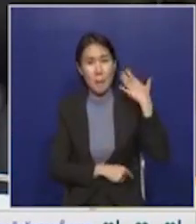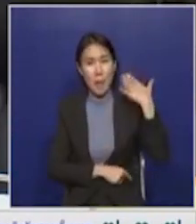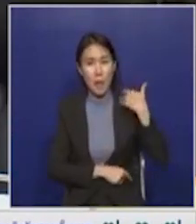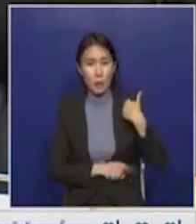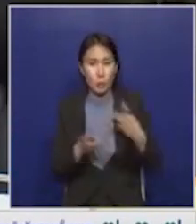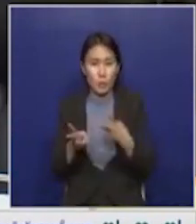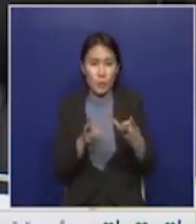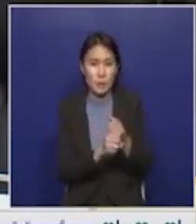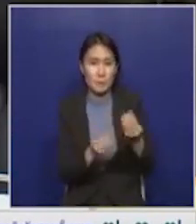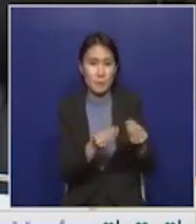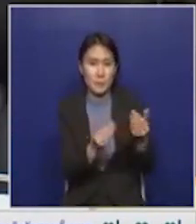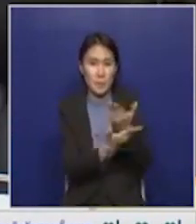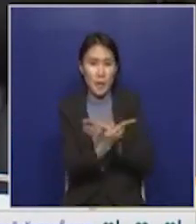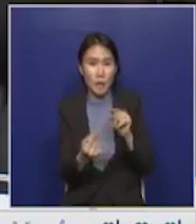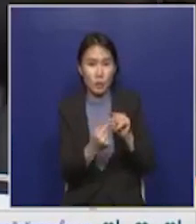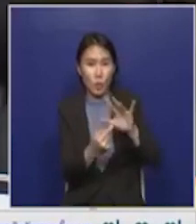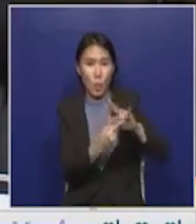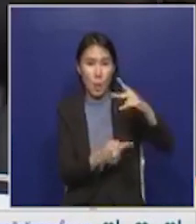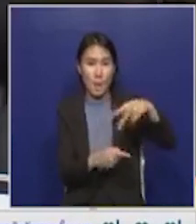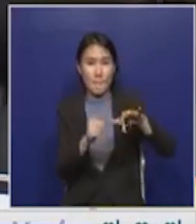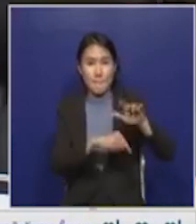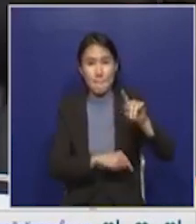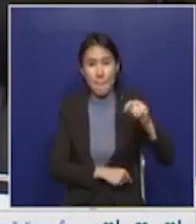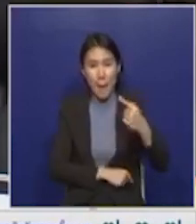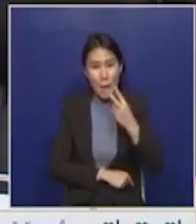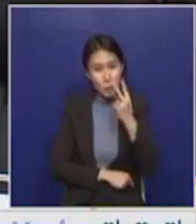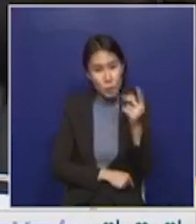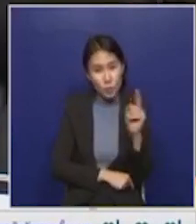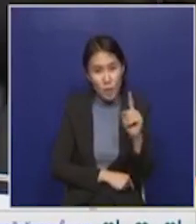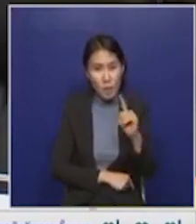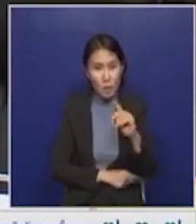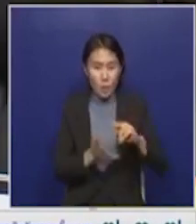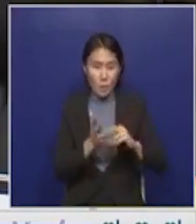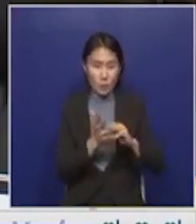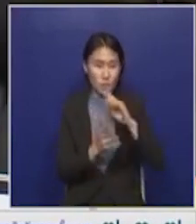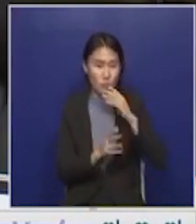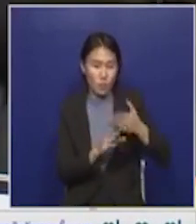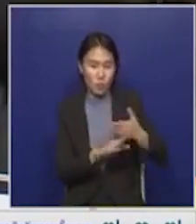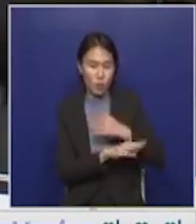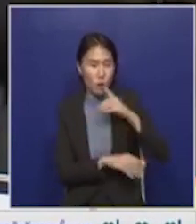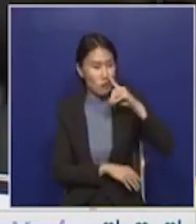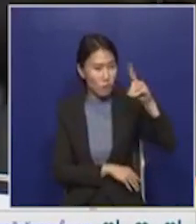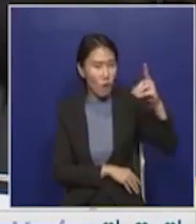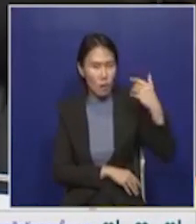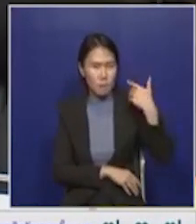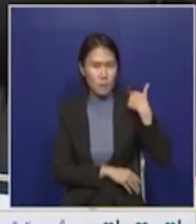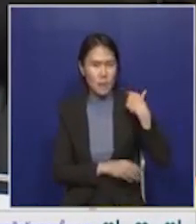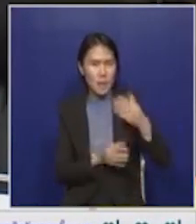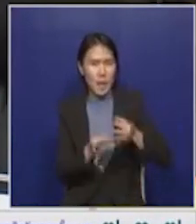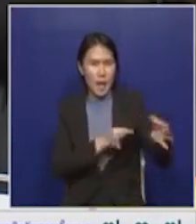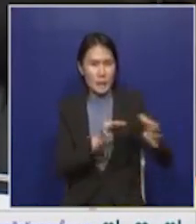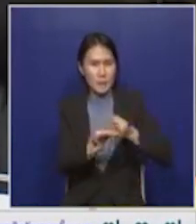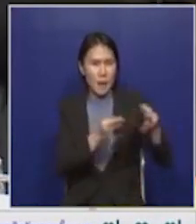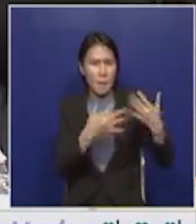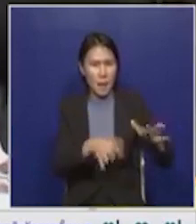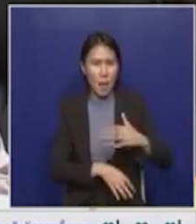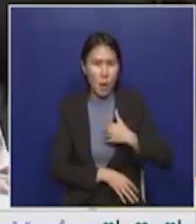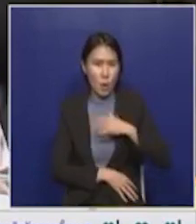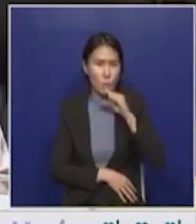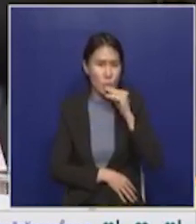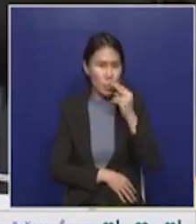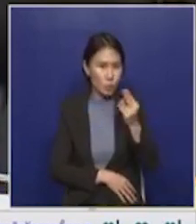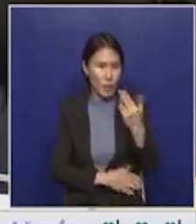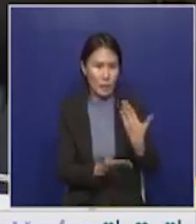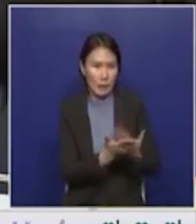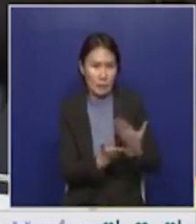วิธีที่นาความแพ่งเรื่องการปฏิมานอนยองฟาร์มก่อนฟ้องคดีกฎหมายกับนั้นมีการที่ตายผมไม่ไปเยอะแยะบอกว่ามันก็ต้อง